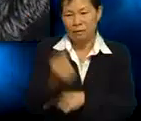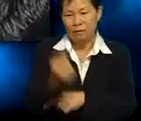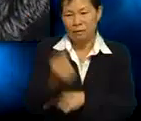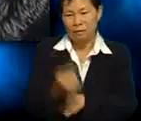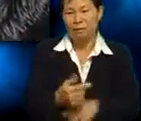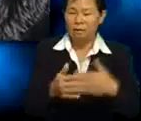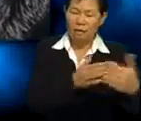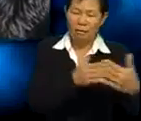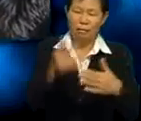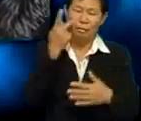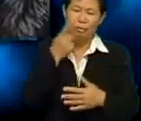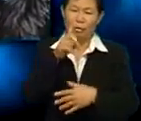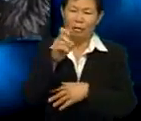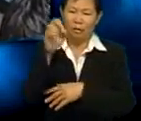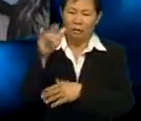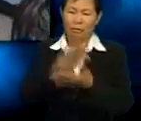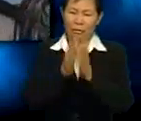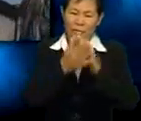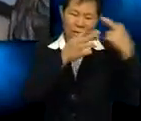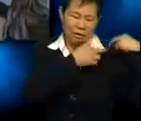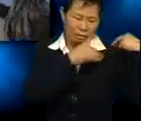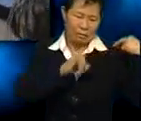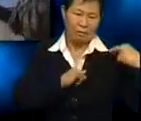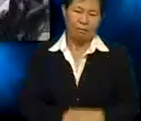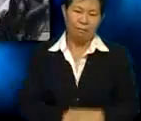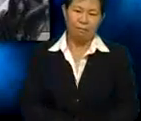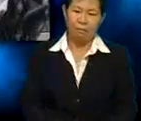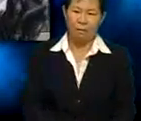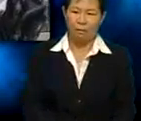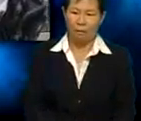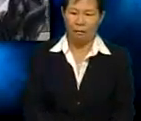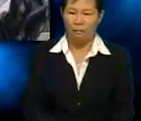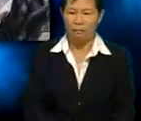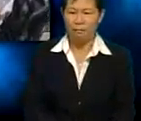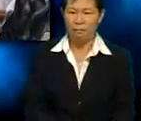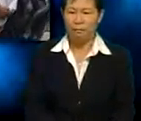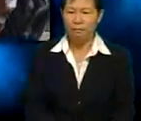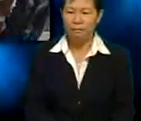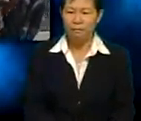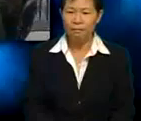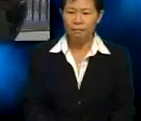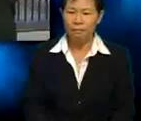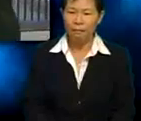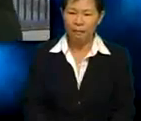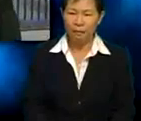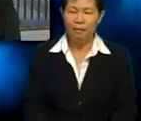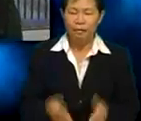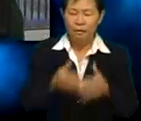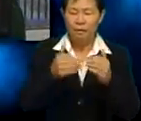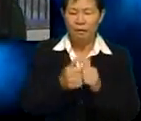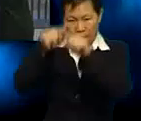Tak mengapa, Puan Dewi. Ini pun dah menjadi tanggungjawab saya. Okey, Tina, Luqman, salam dengan Abang Ali.